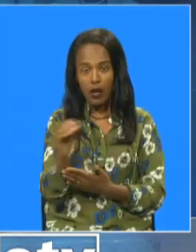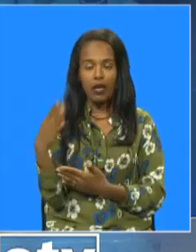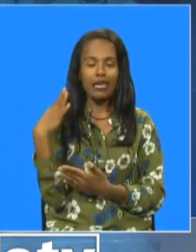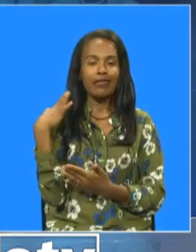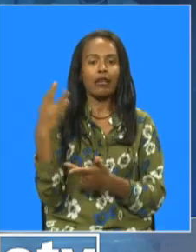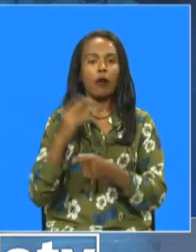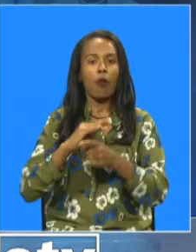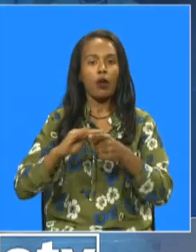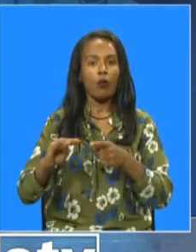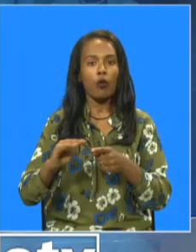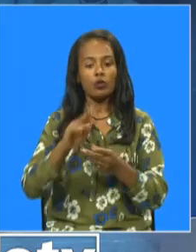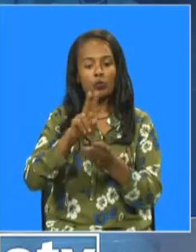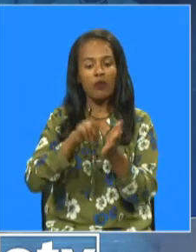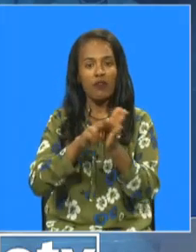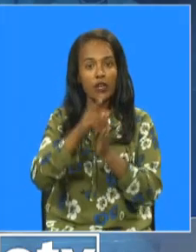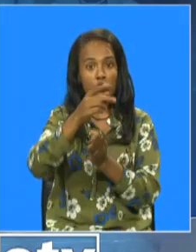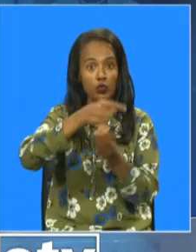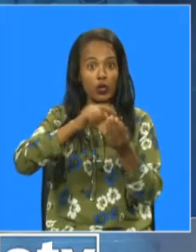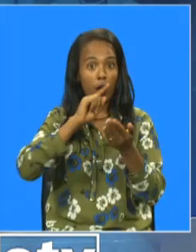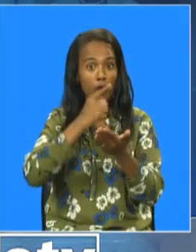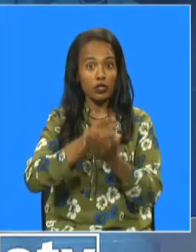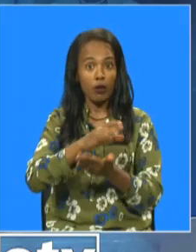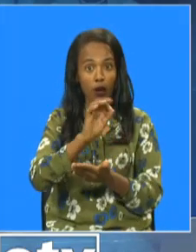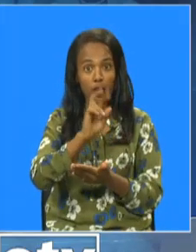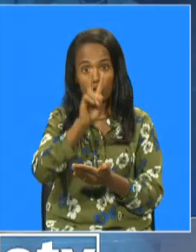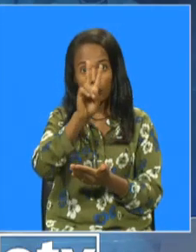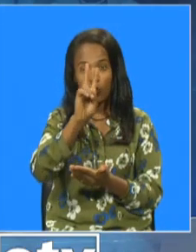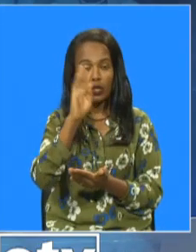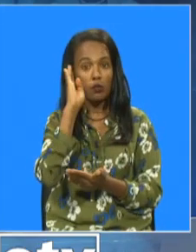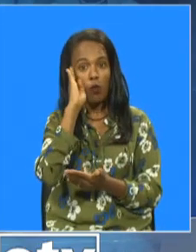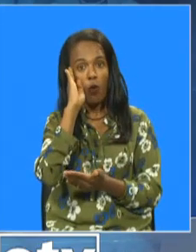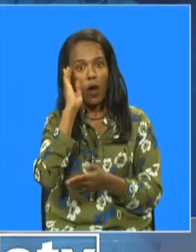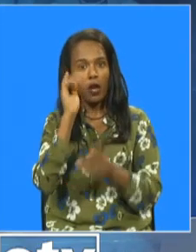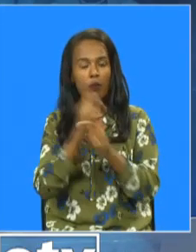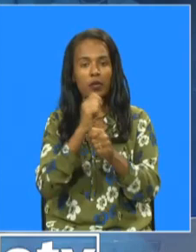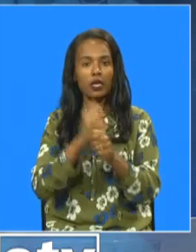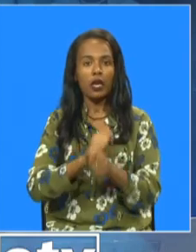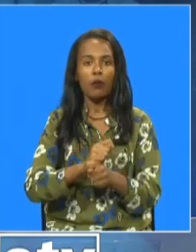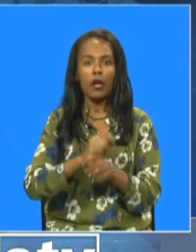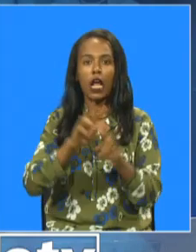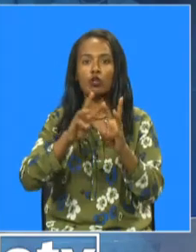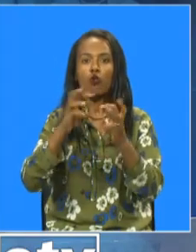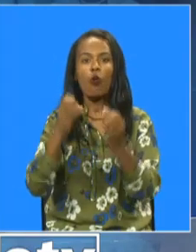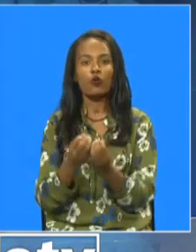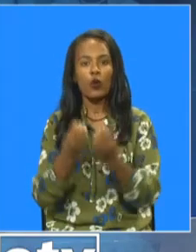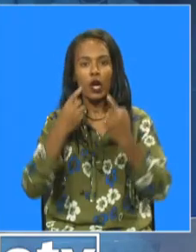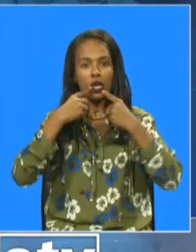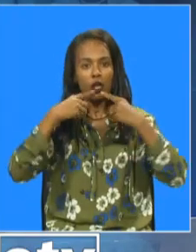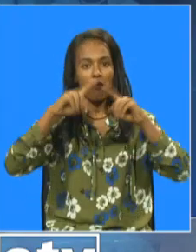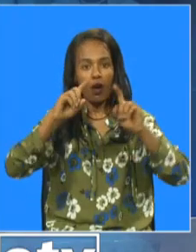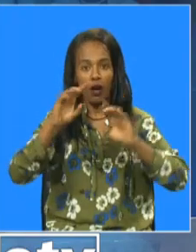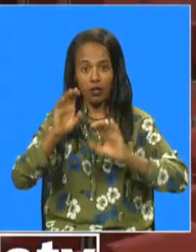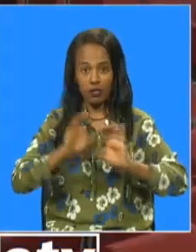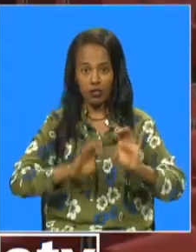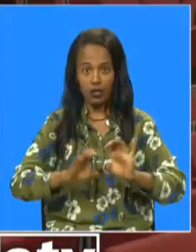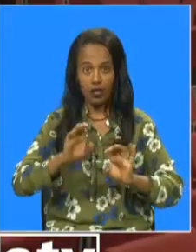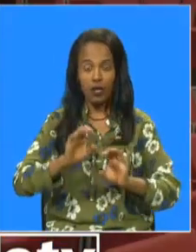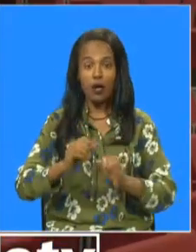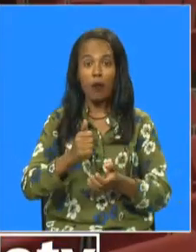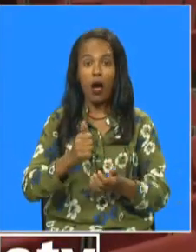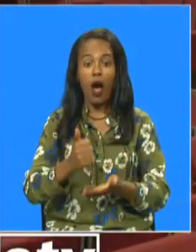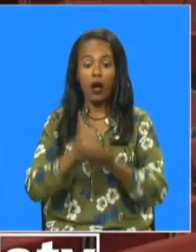የጤና ባለሙያዎች በቫይረሱ ዙሪያ መረጃ የሚያገኙባቸው ሁለት ሞባይል መተግበሪያ ሶፍትዌሮችን ይፋ አደረገ።